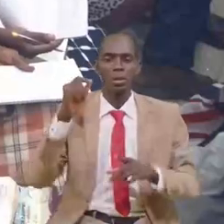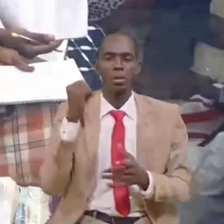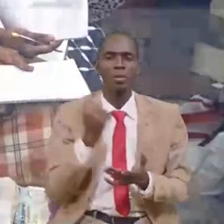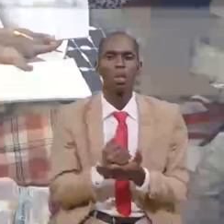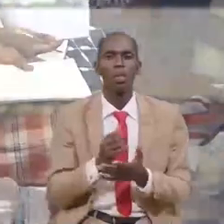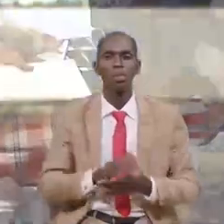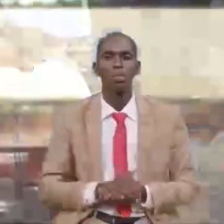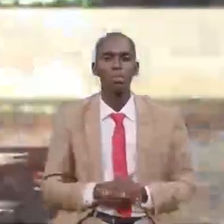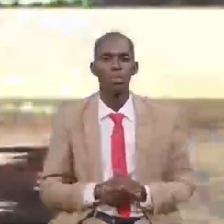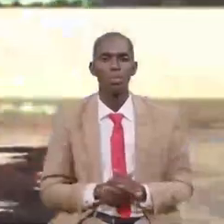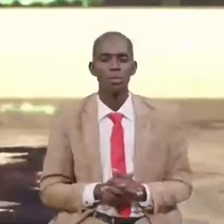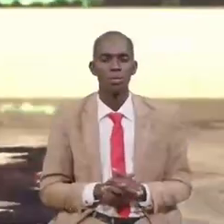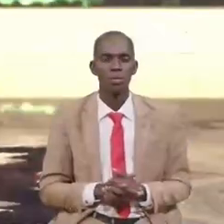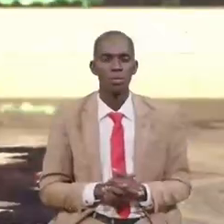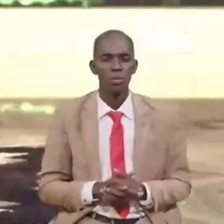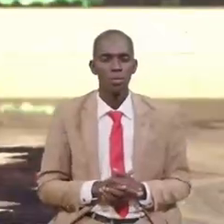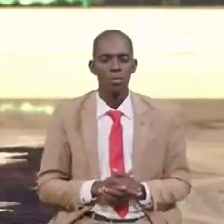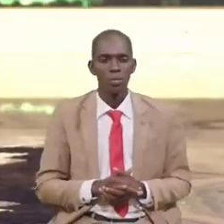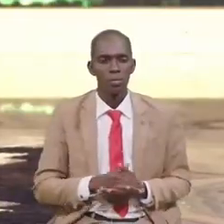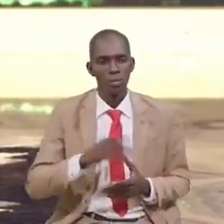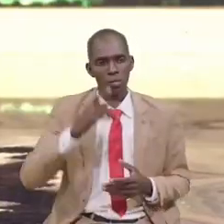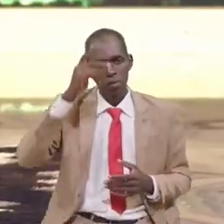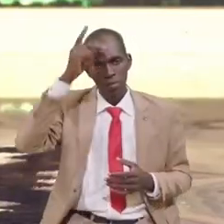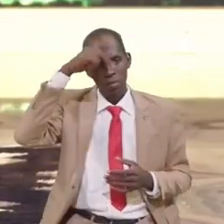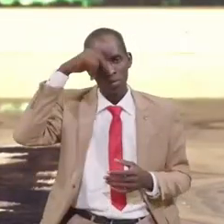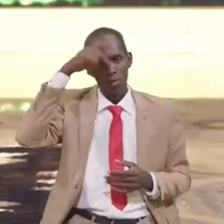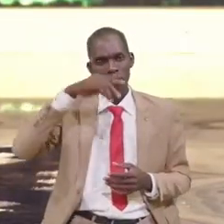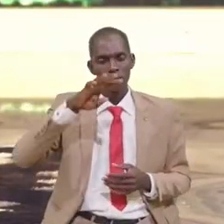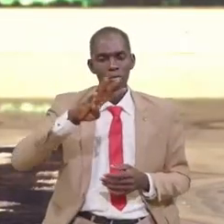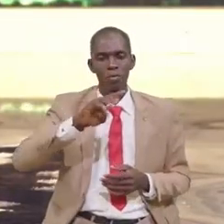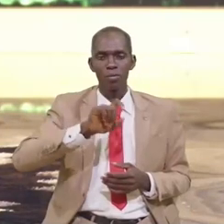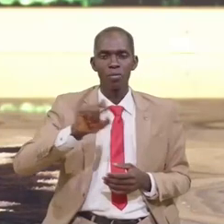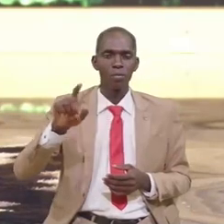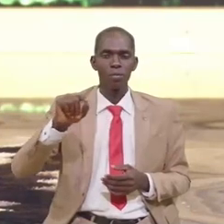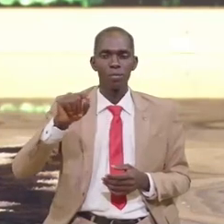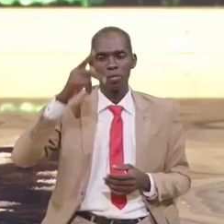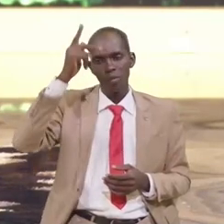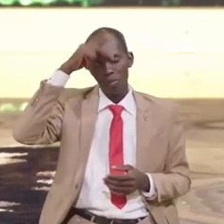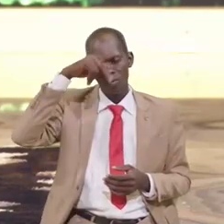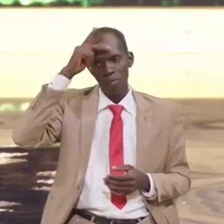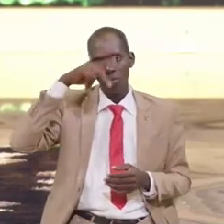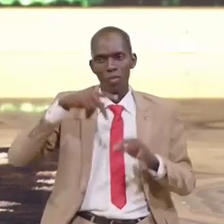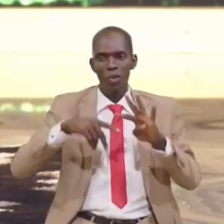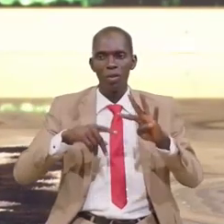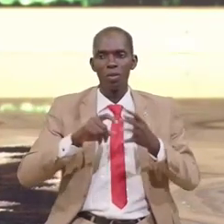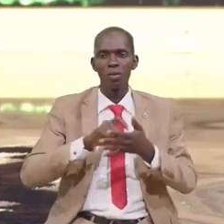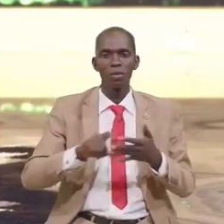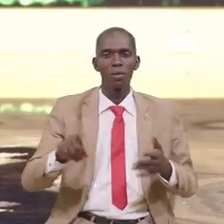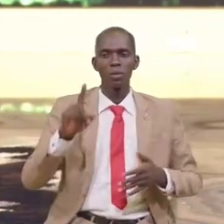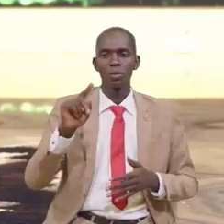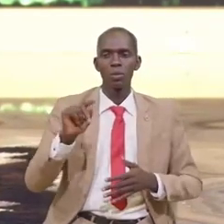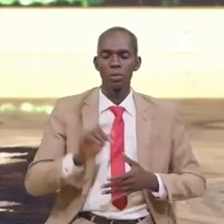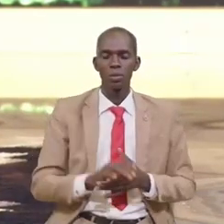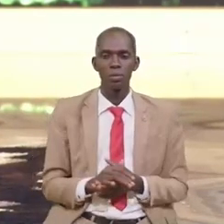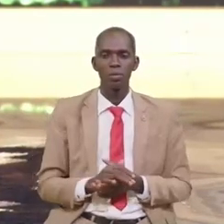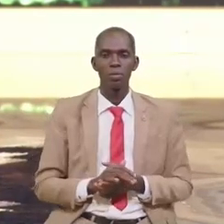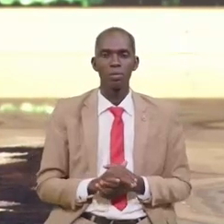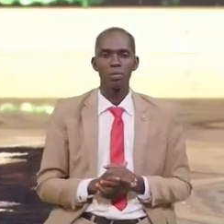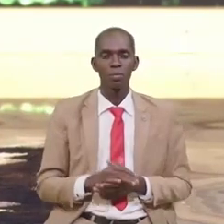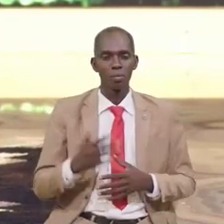Voyons Proverbe chapitre 4, verset 20. Proverbe 4, voyons le verset 20, mon